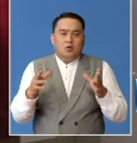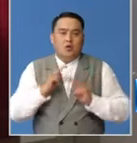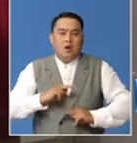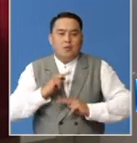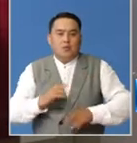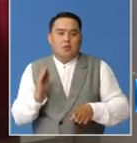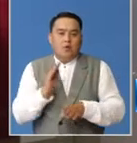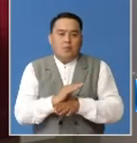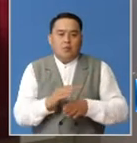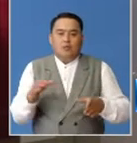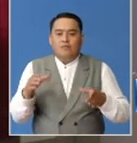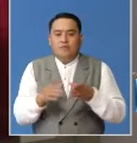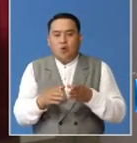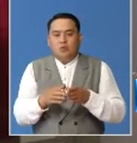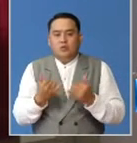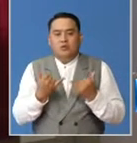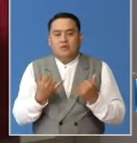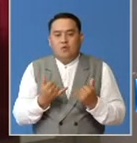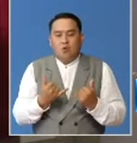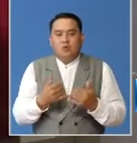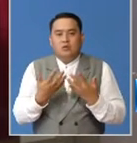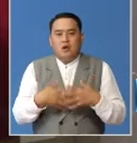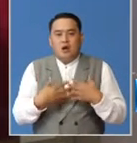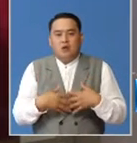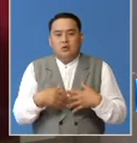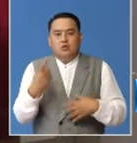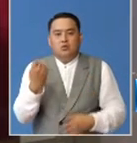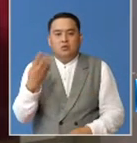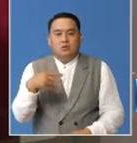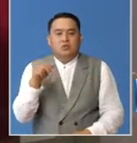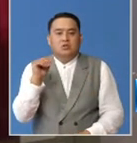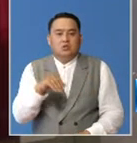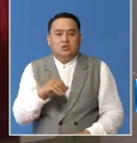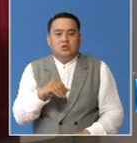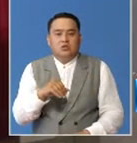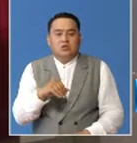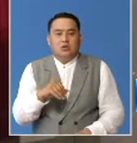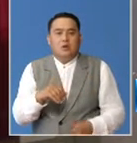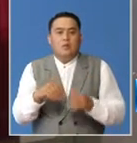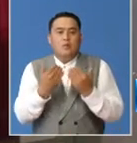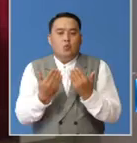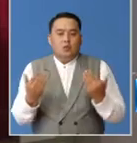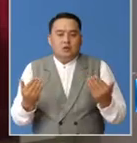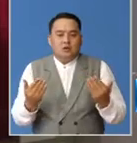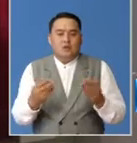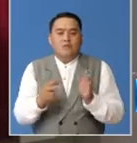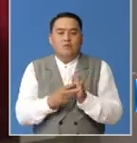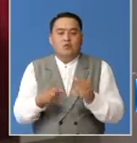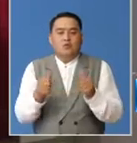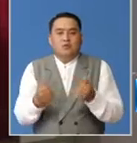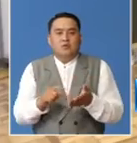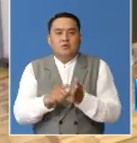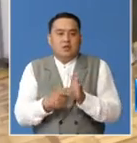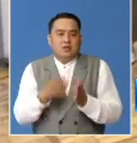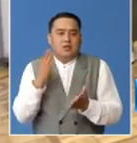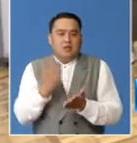для пополнения фонда. Всего на данный момент у нас насчитывается более 130 тысяч экспонатов. В музее имеется 8 экспозиционных